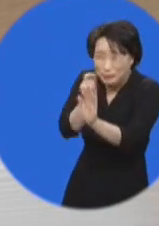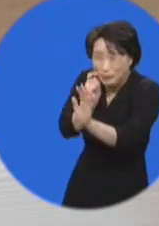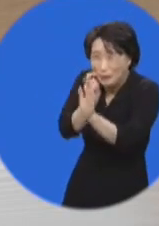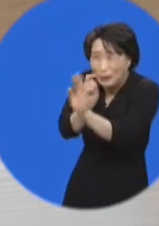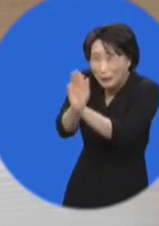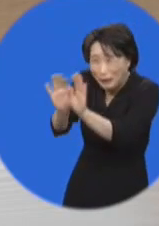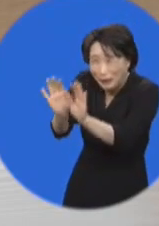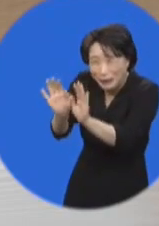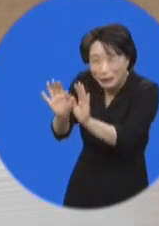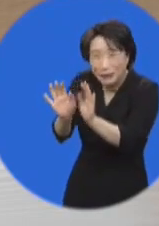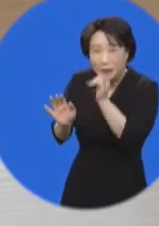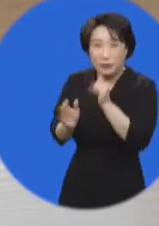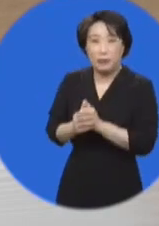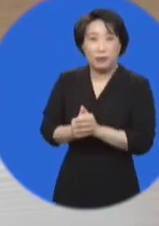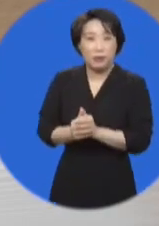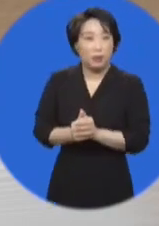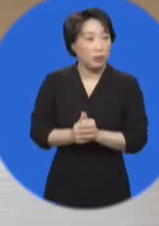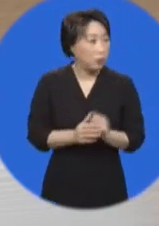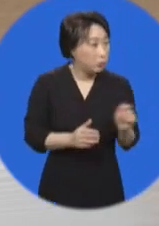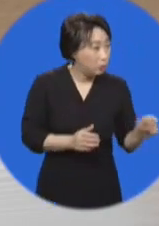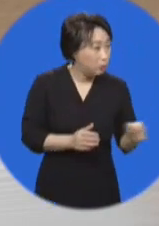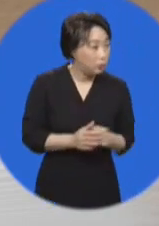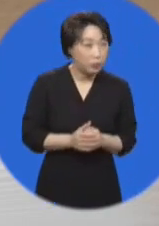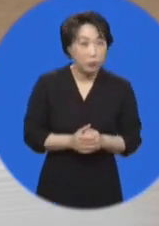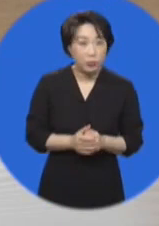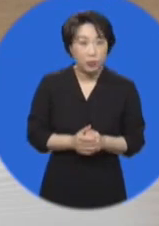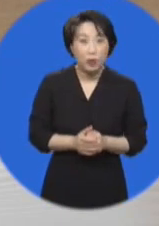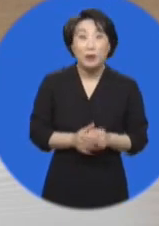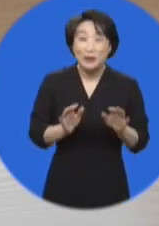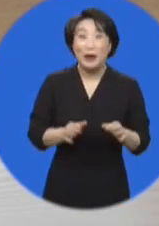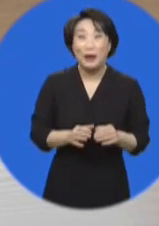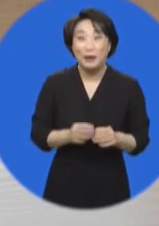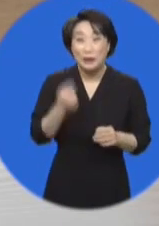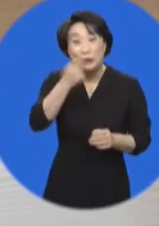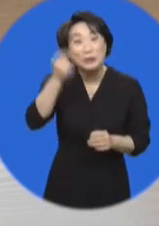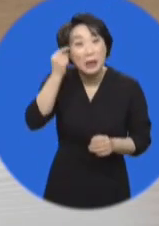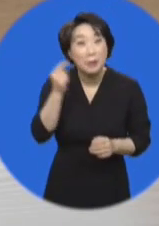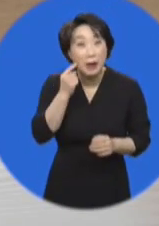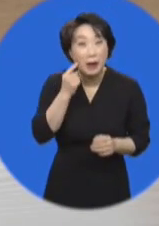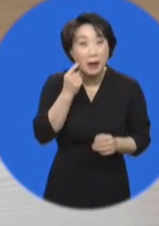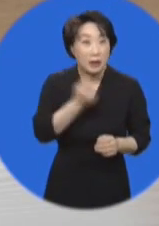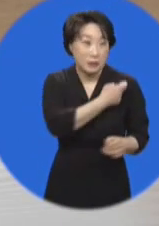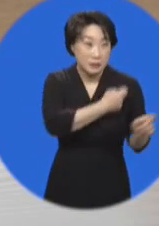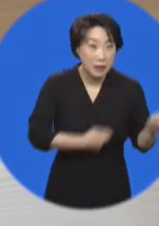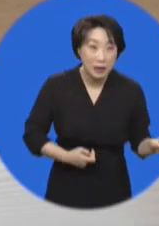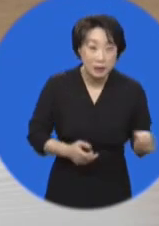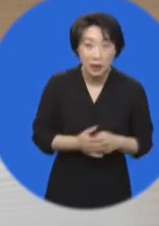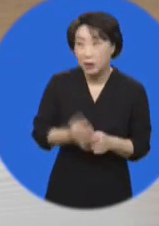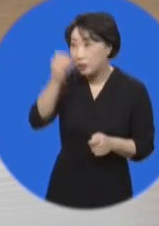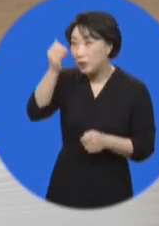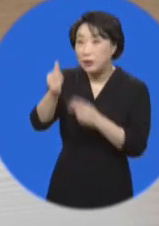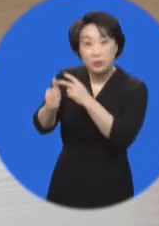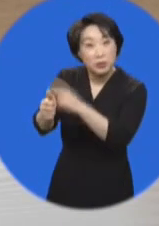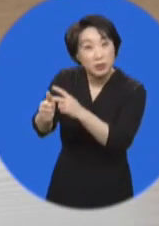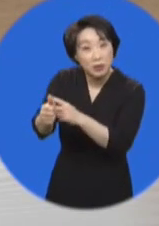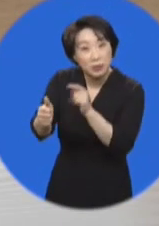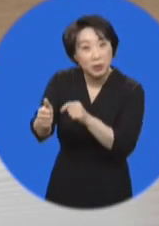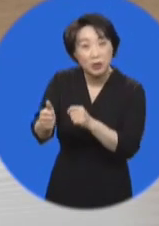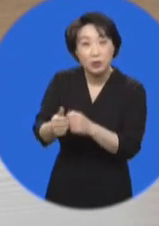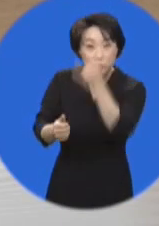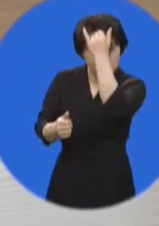씻기지 못합니다 그럼 선생님 앞에 제자가 당연한 도덕적 윤리적